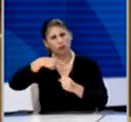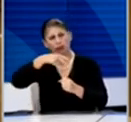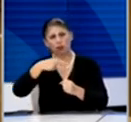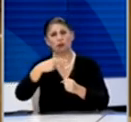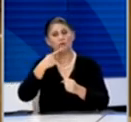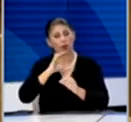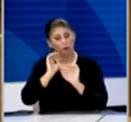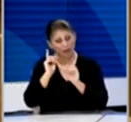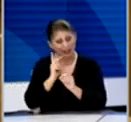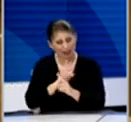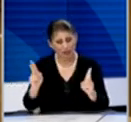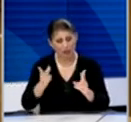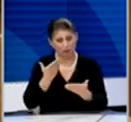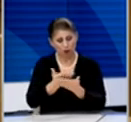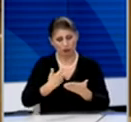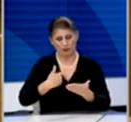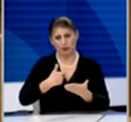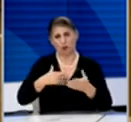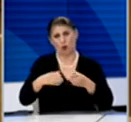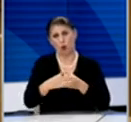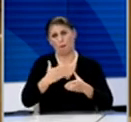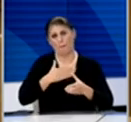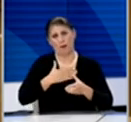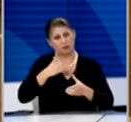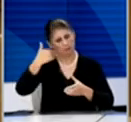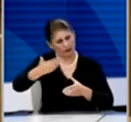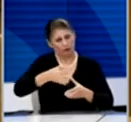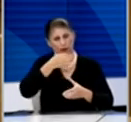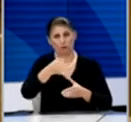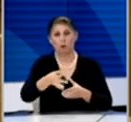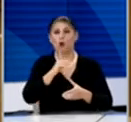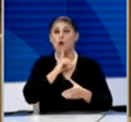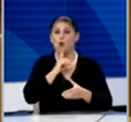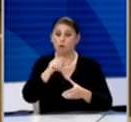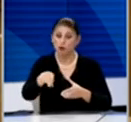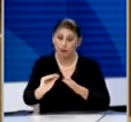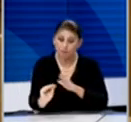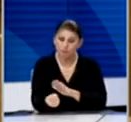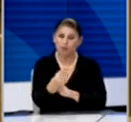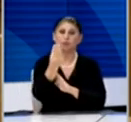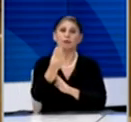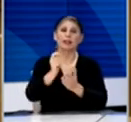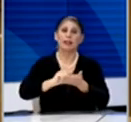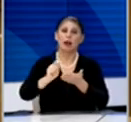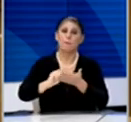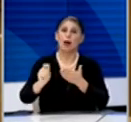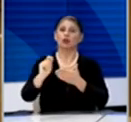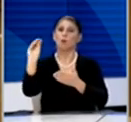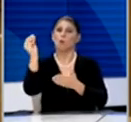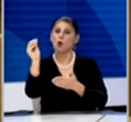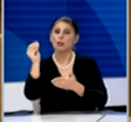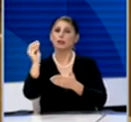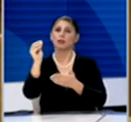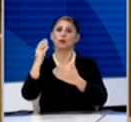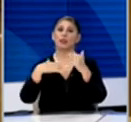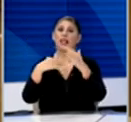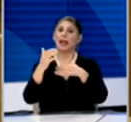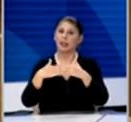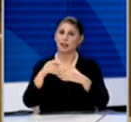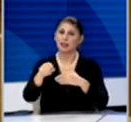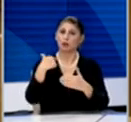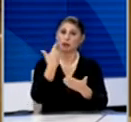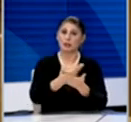την πούμε μετά όπως ξεκάθαρα έχει και τη δυνατότητα να γίνει και η κοιτίδα των γραμμάτων των επιστημών και του πολιτισμού γ αυτό λοιπόν ζητούνται